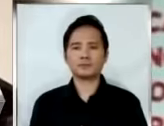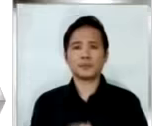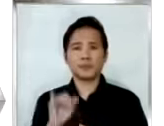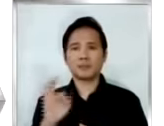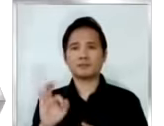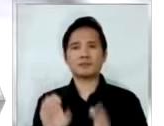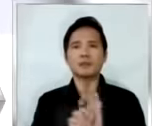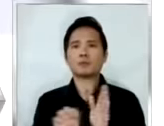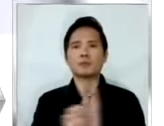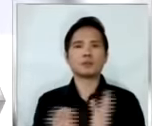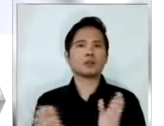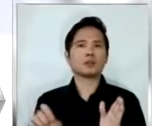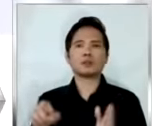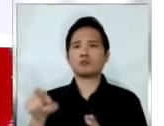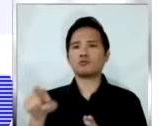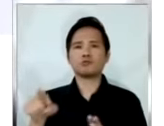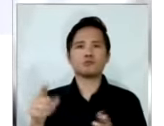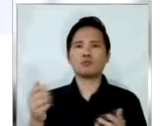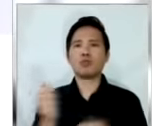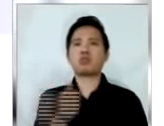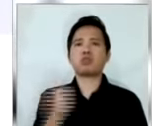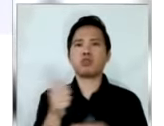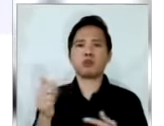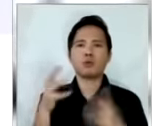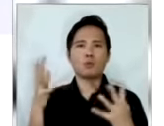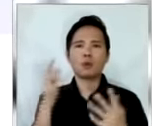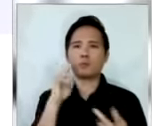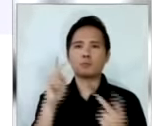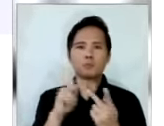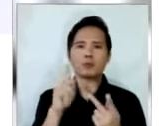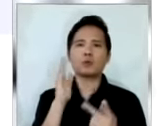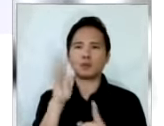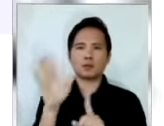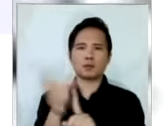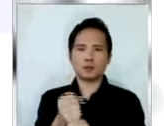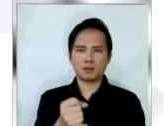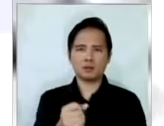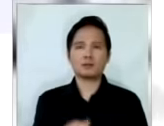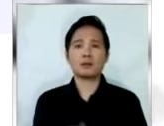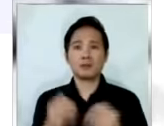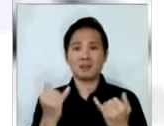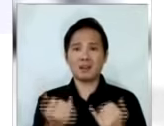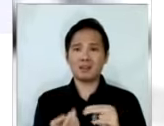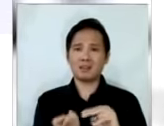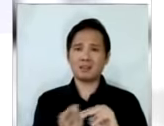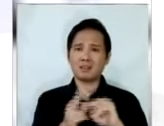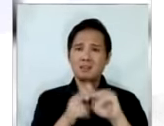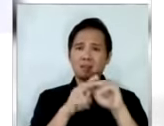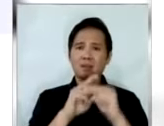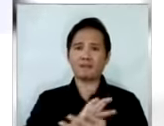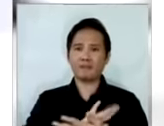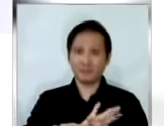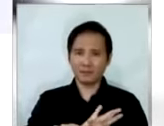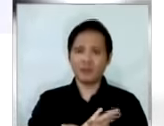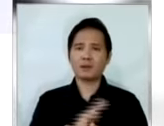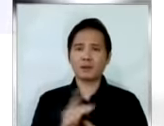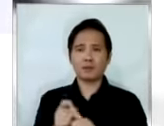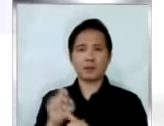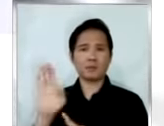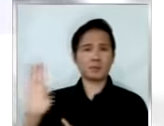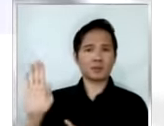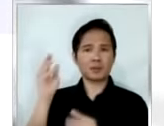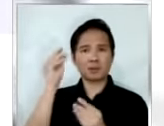polis. 91 ang COVID-19 active cases sa Talisay City ayon sa Public Information Office ng Lungsod. 60 ang